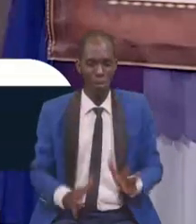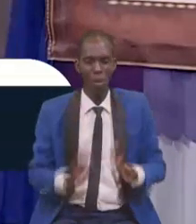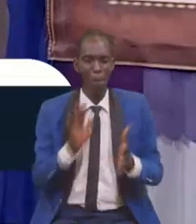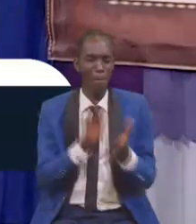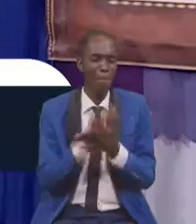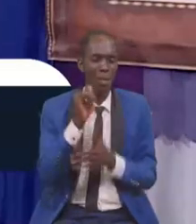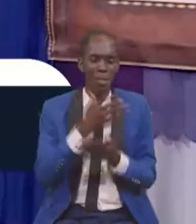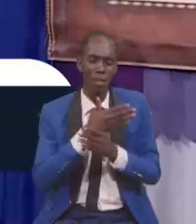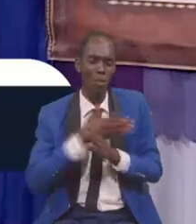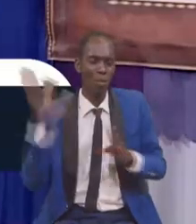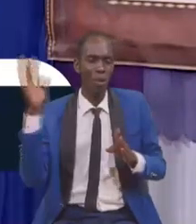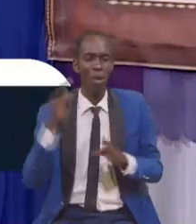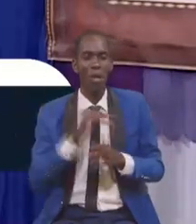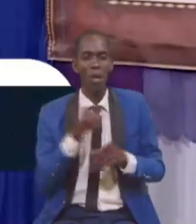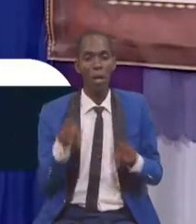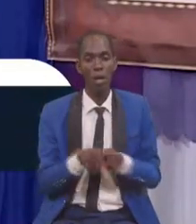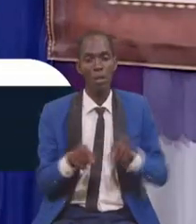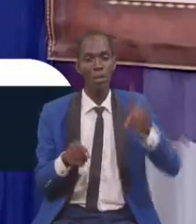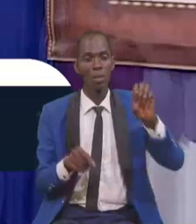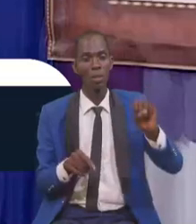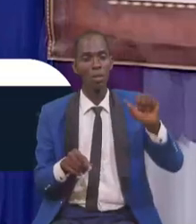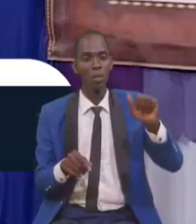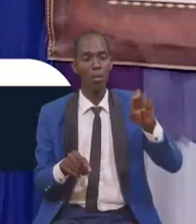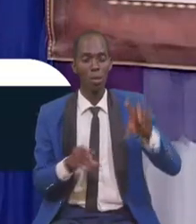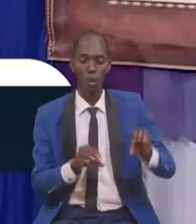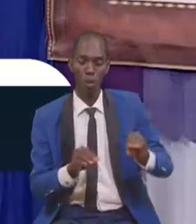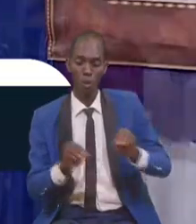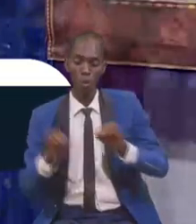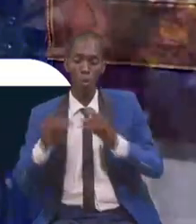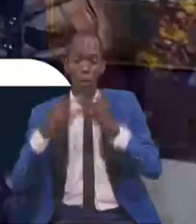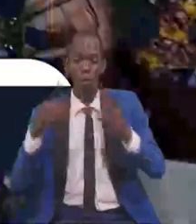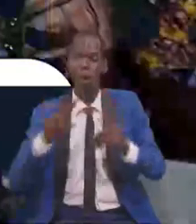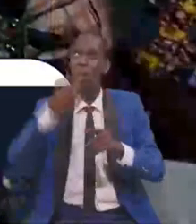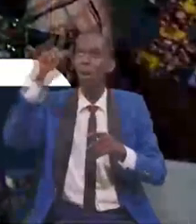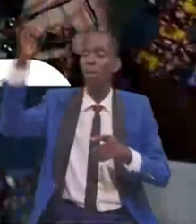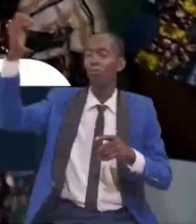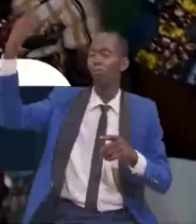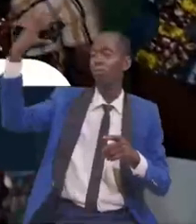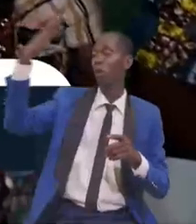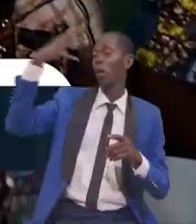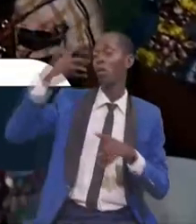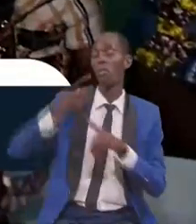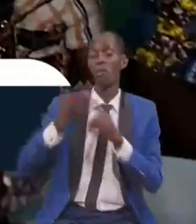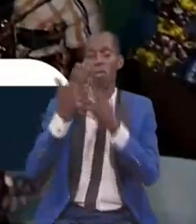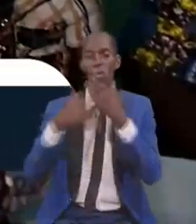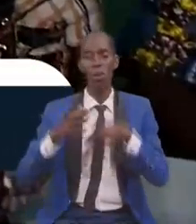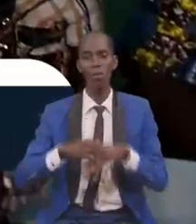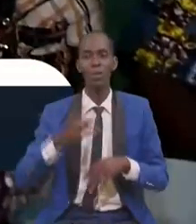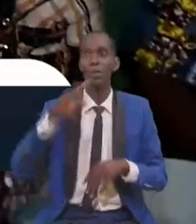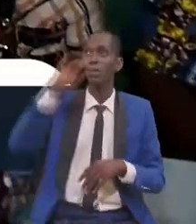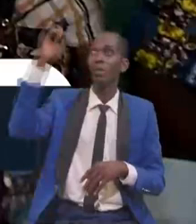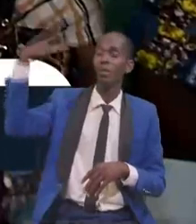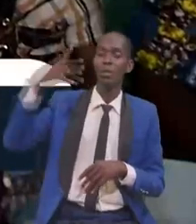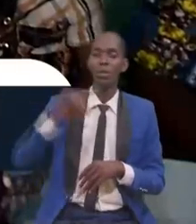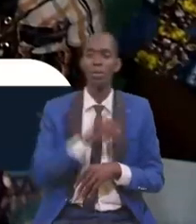je vais effacer la religion de Christ. Étant en route, la lumière brille depuis le ciel. La lumière va briller sur